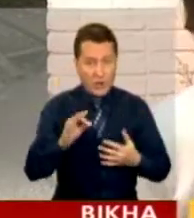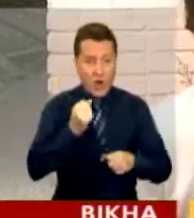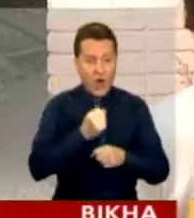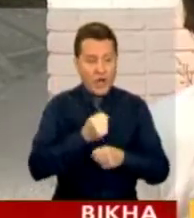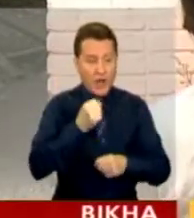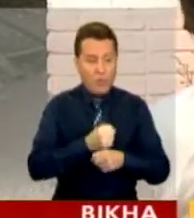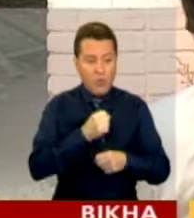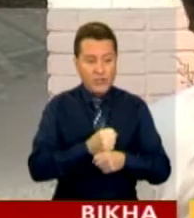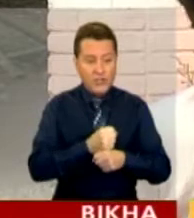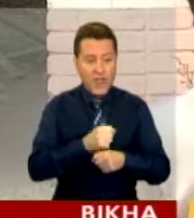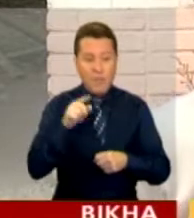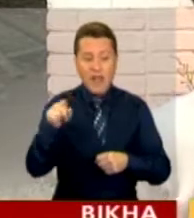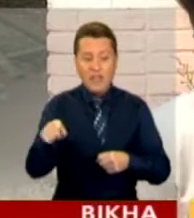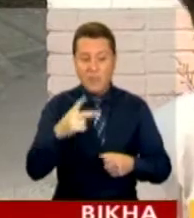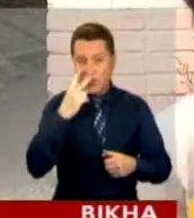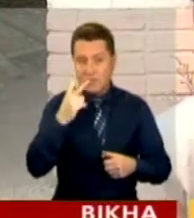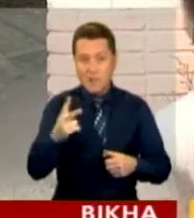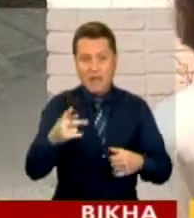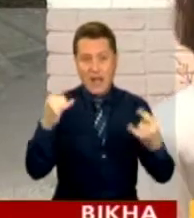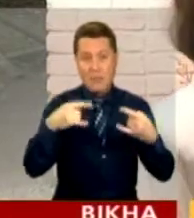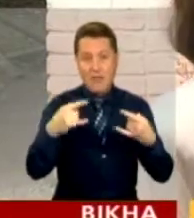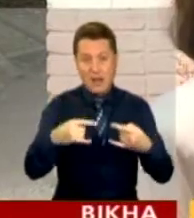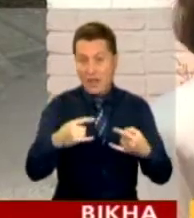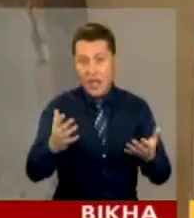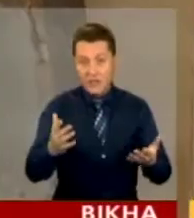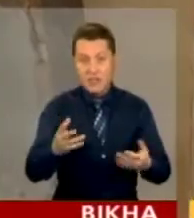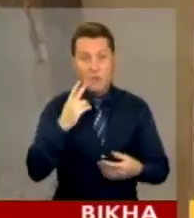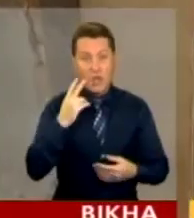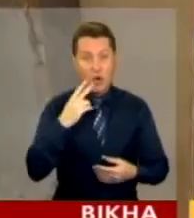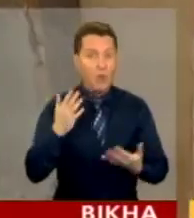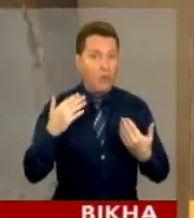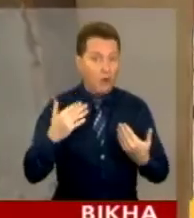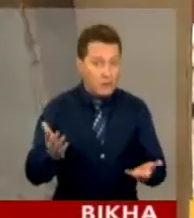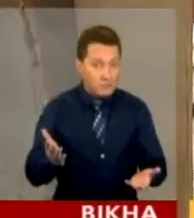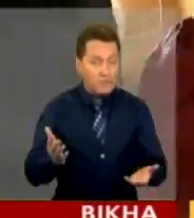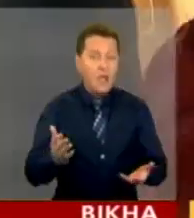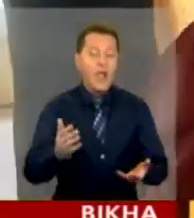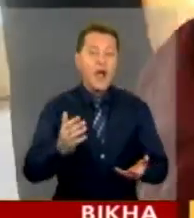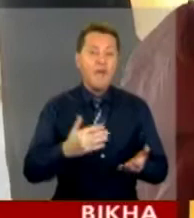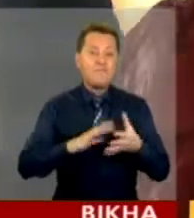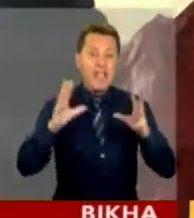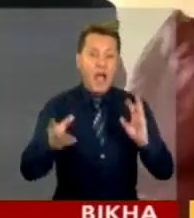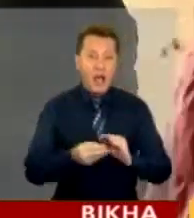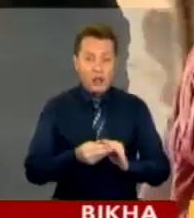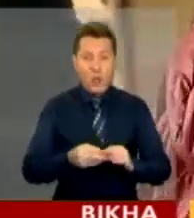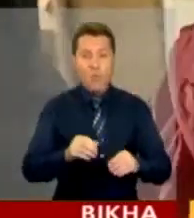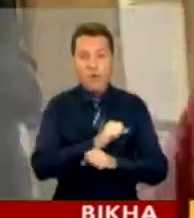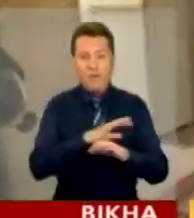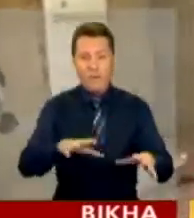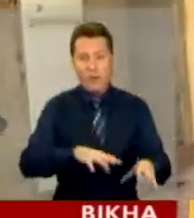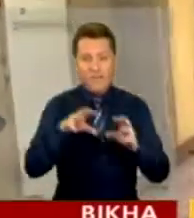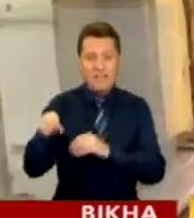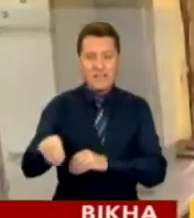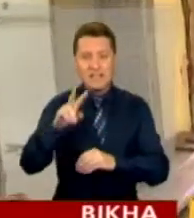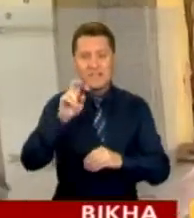робочі по ньому дивилися передачі, в перекури. Загалом по вибуху з аварійного під'їзду відселили понад 200